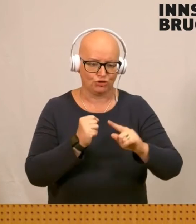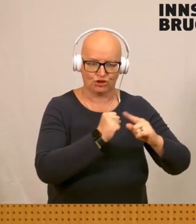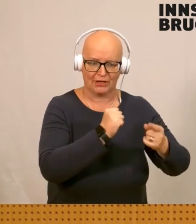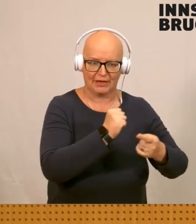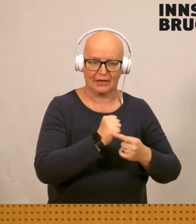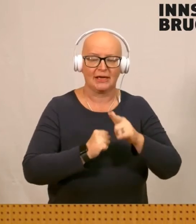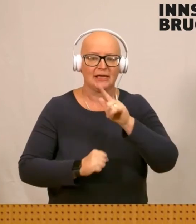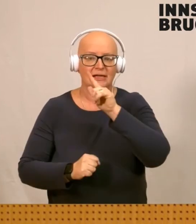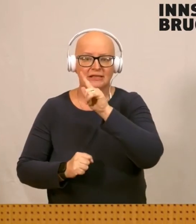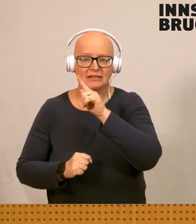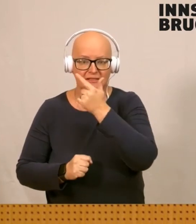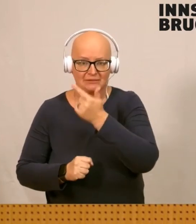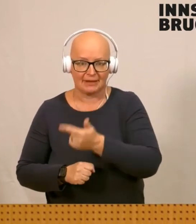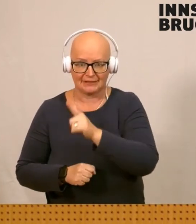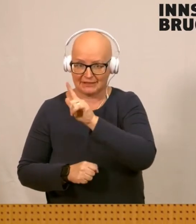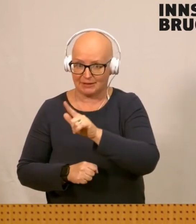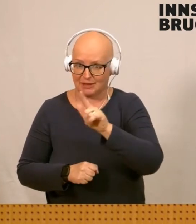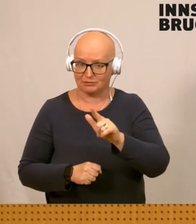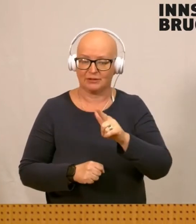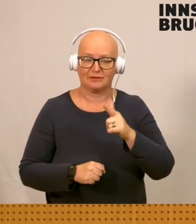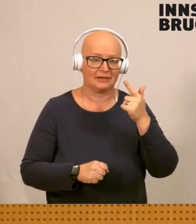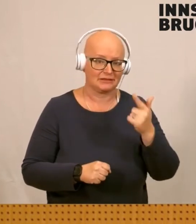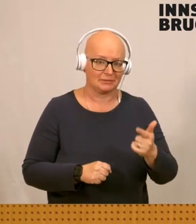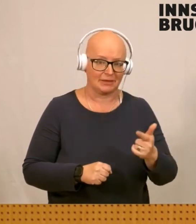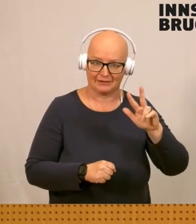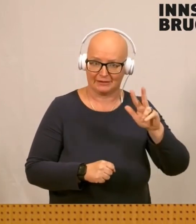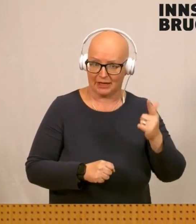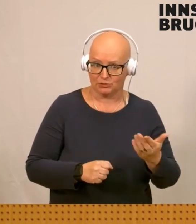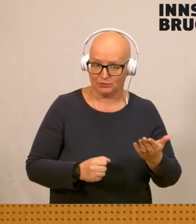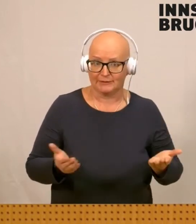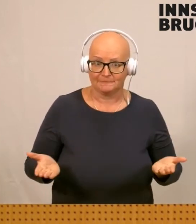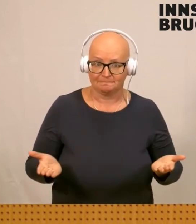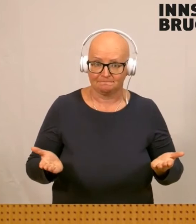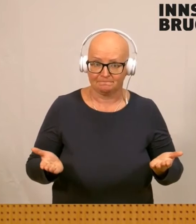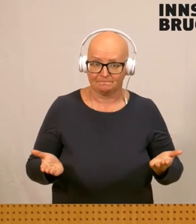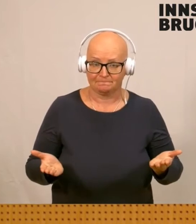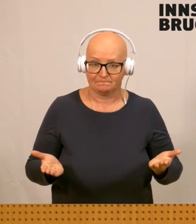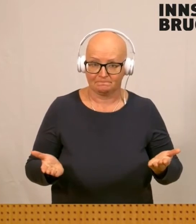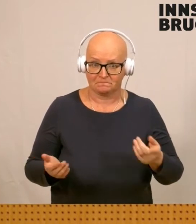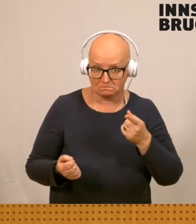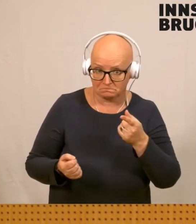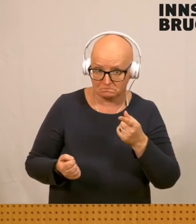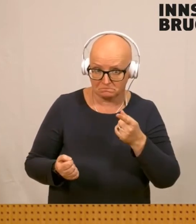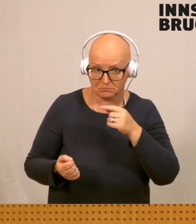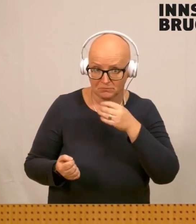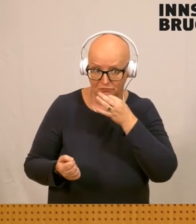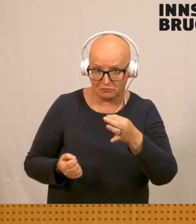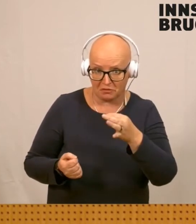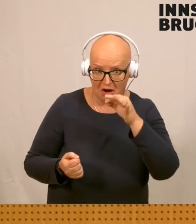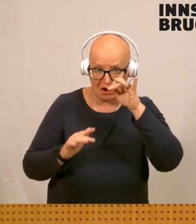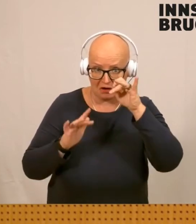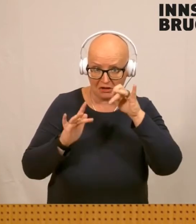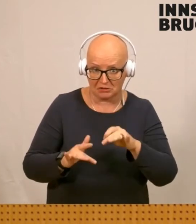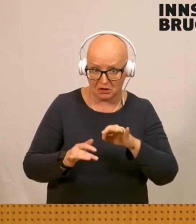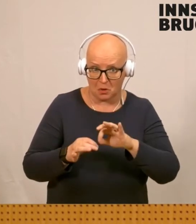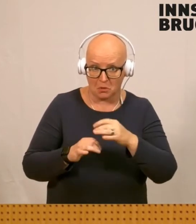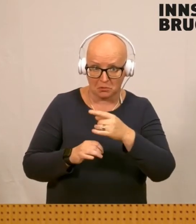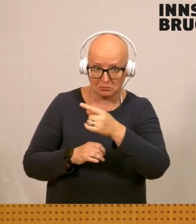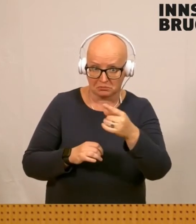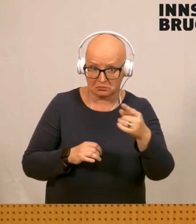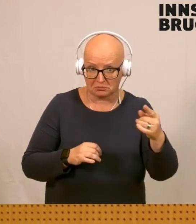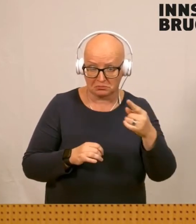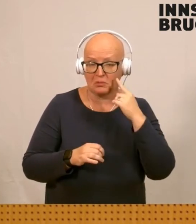Budget 2023. Stellen sich diese Fragen für Sie oder ist es vielleicht egal, was ich